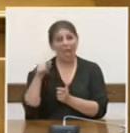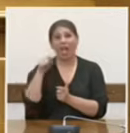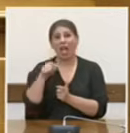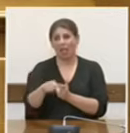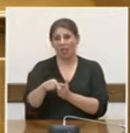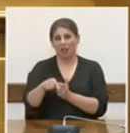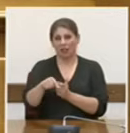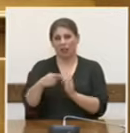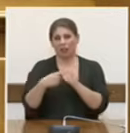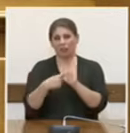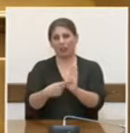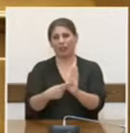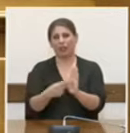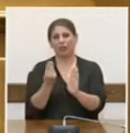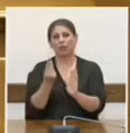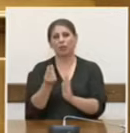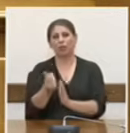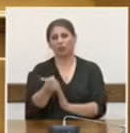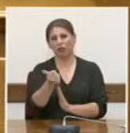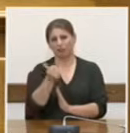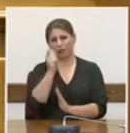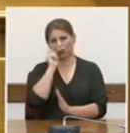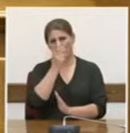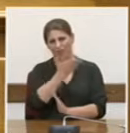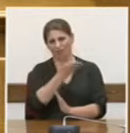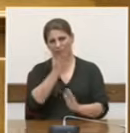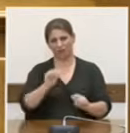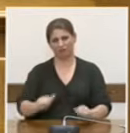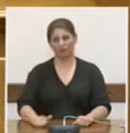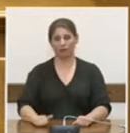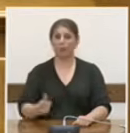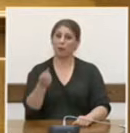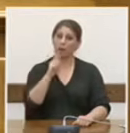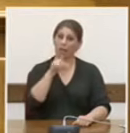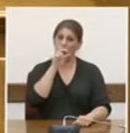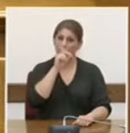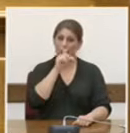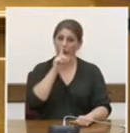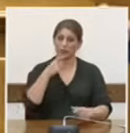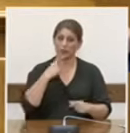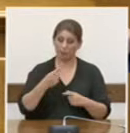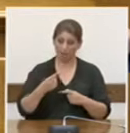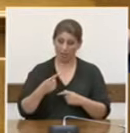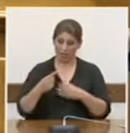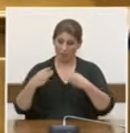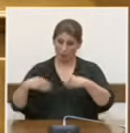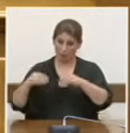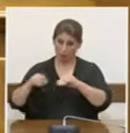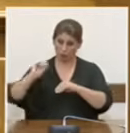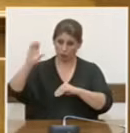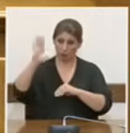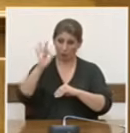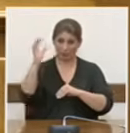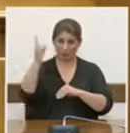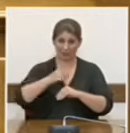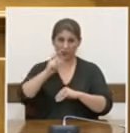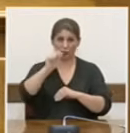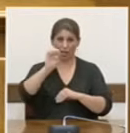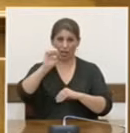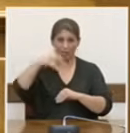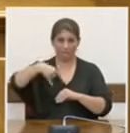και την ποιότητα του ανδρός. Είπε και άλλα ψέματα. Είπε ότι οι εξαγωγές είναι το 50% του ΑΕΠ. Το είπε